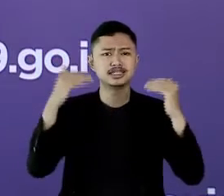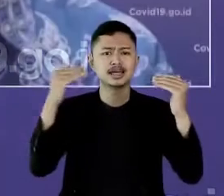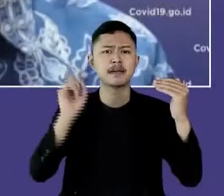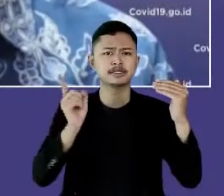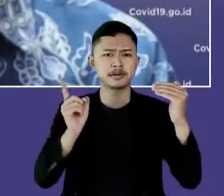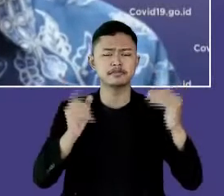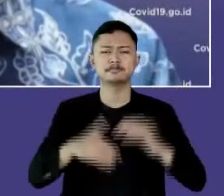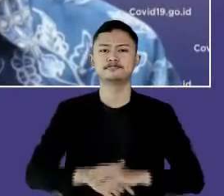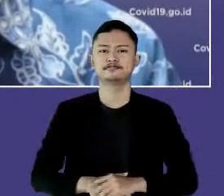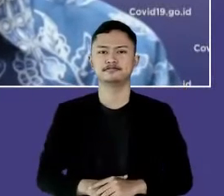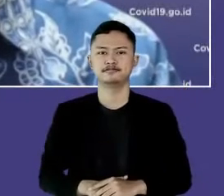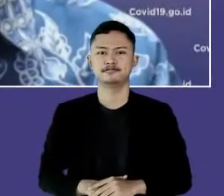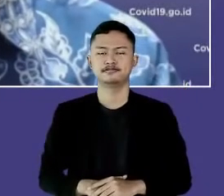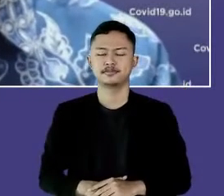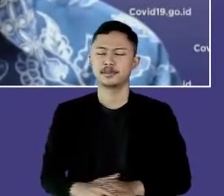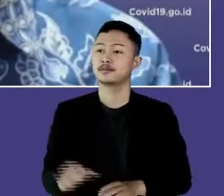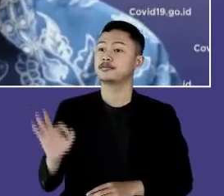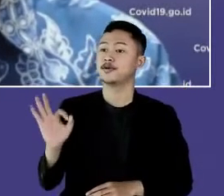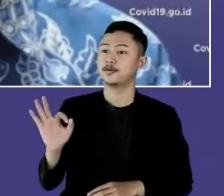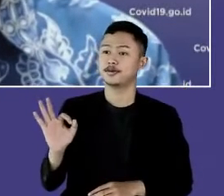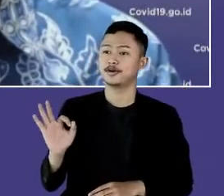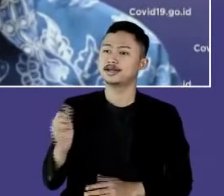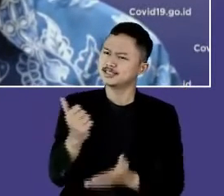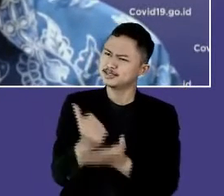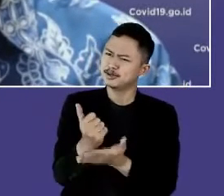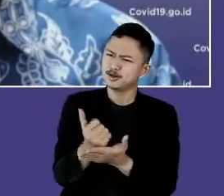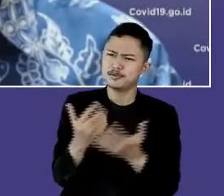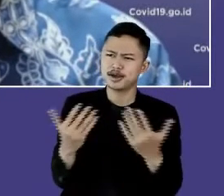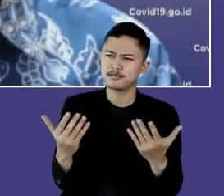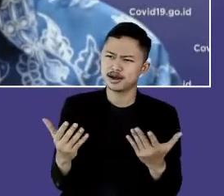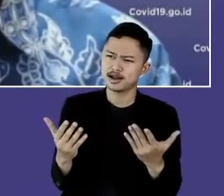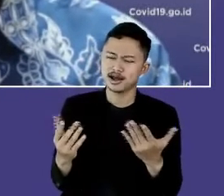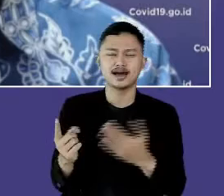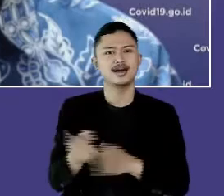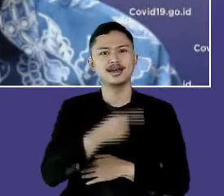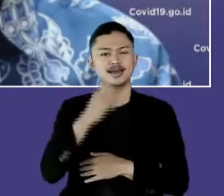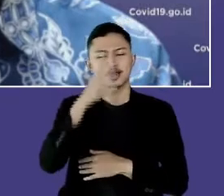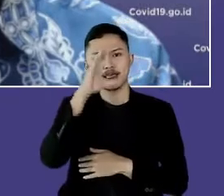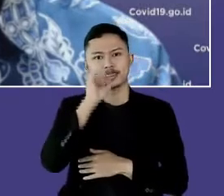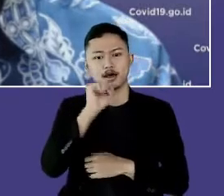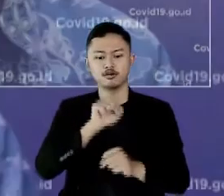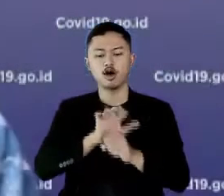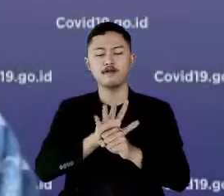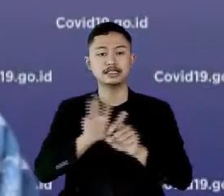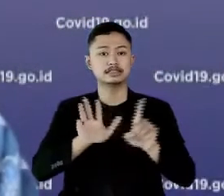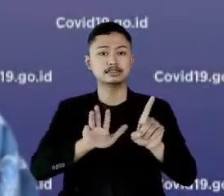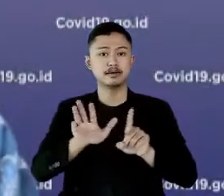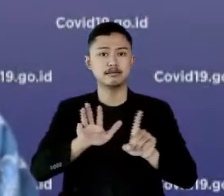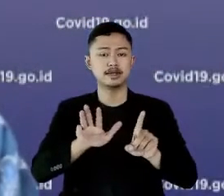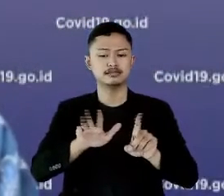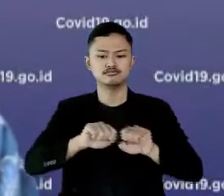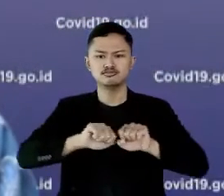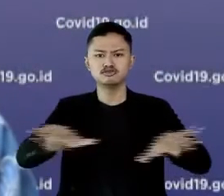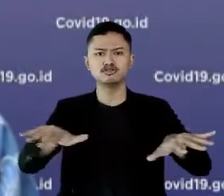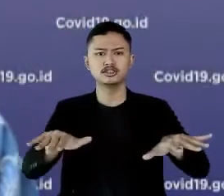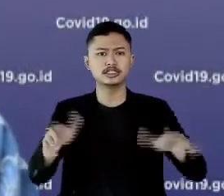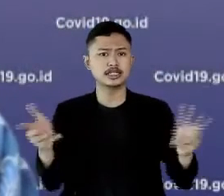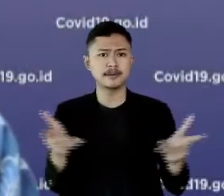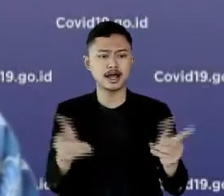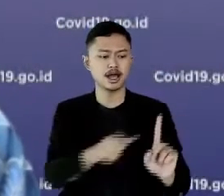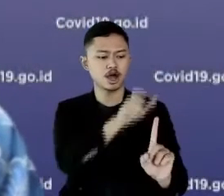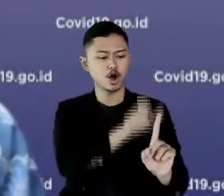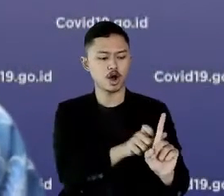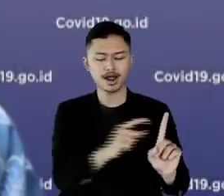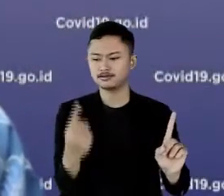Iwan? Jadi gini, sebetulnya kan kita tahu bahwa virus COVID-19 ini kan menularnya dari orang